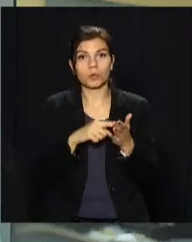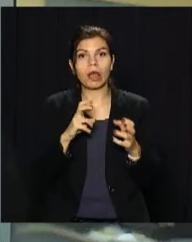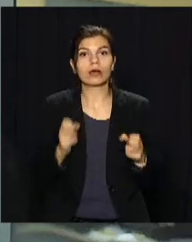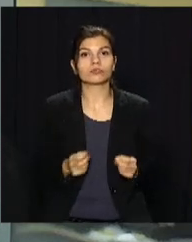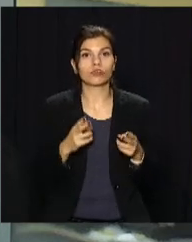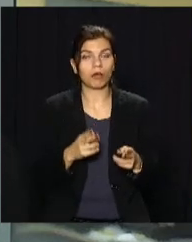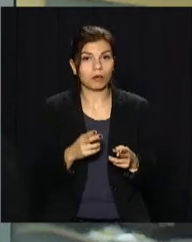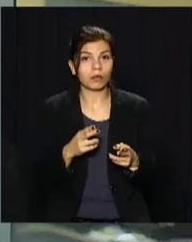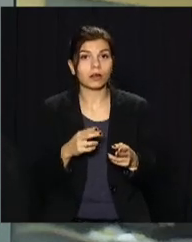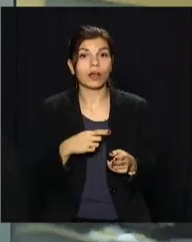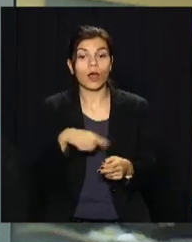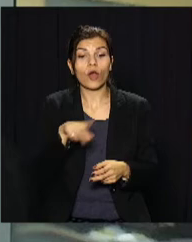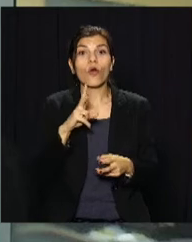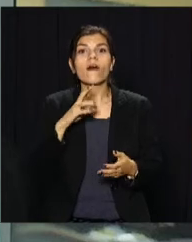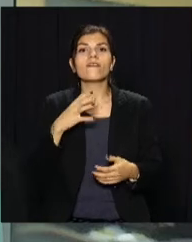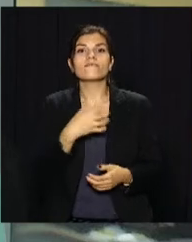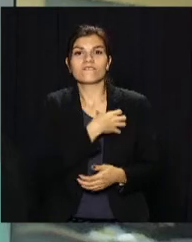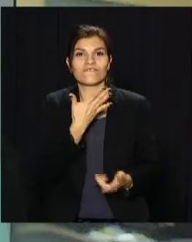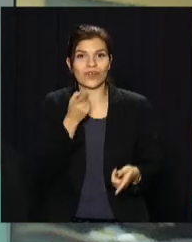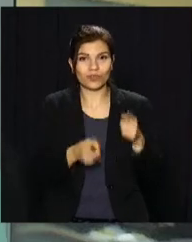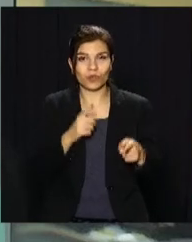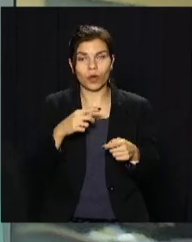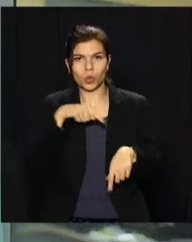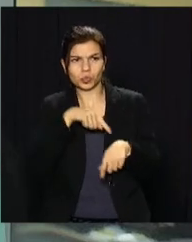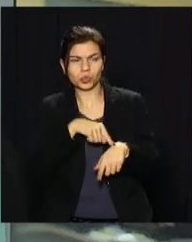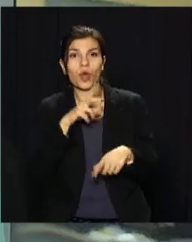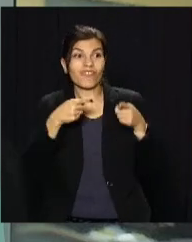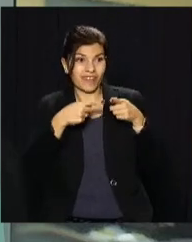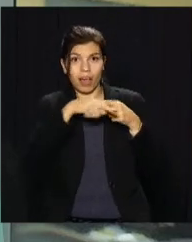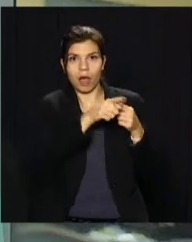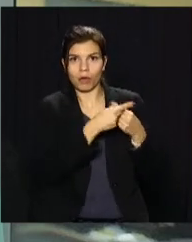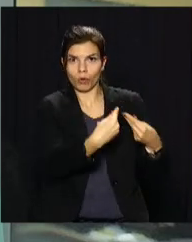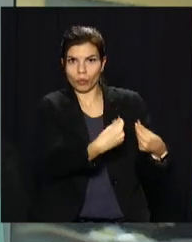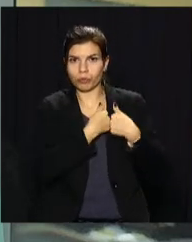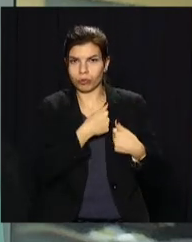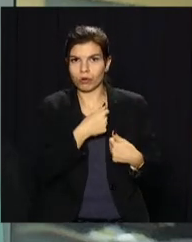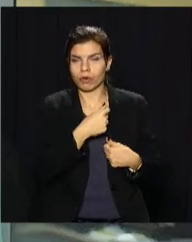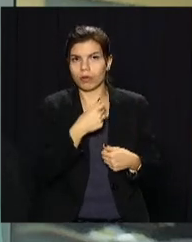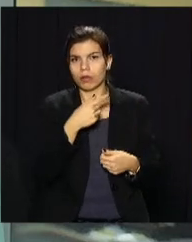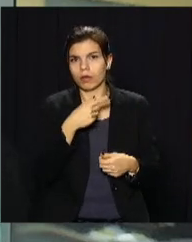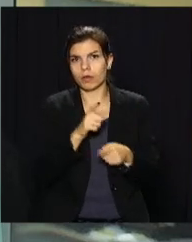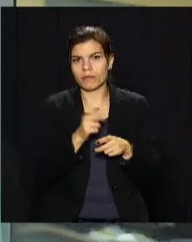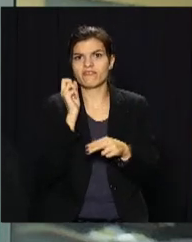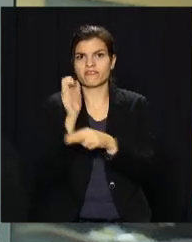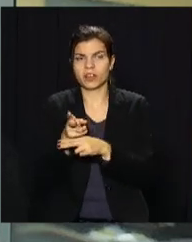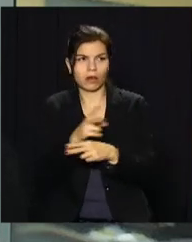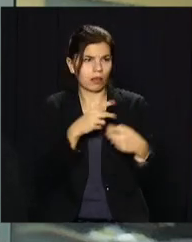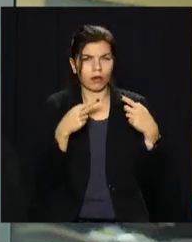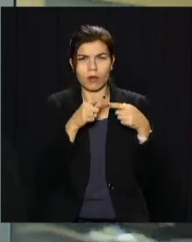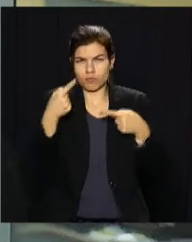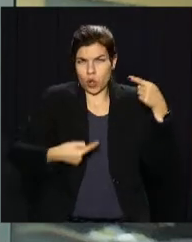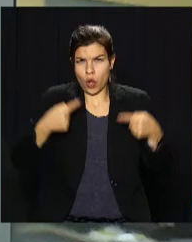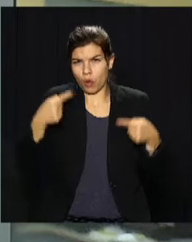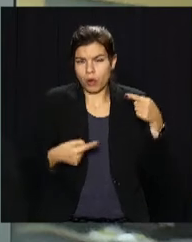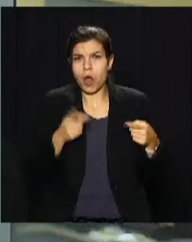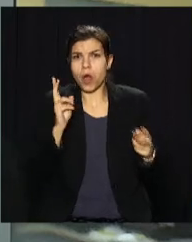схему. Мовляв, власники житла намагаються видурити в них кревні та вигнати на вулицю з трьома дітьми. Що спричинило конфлікт